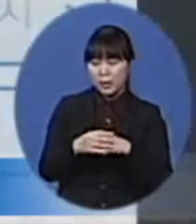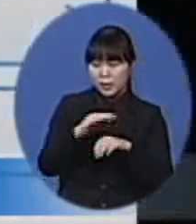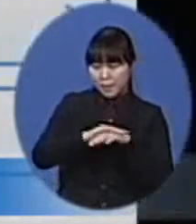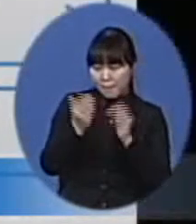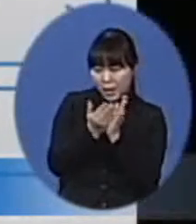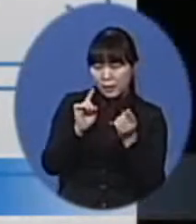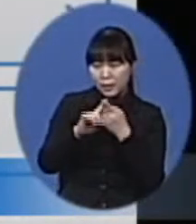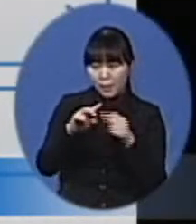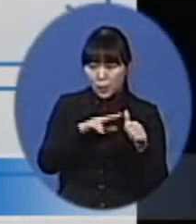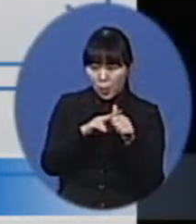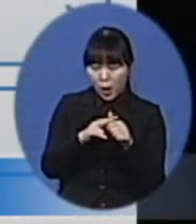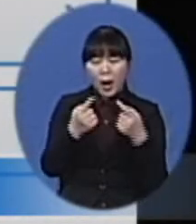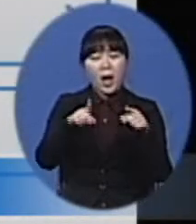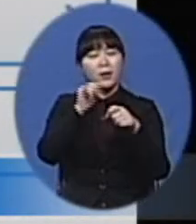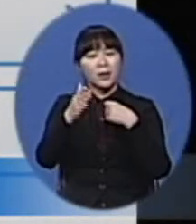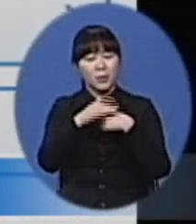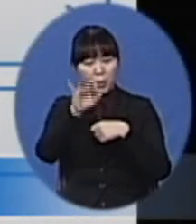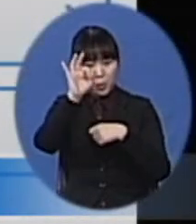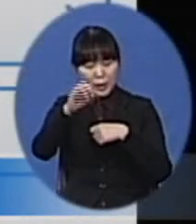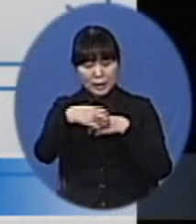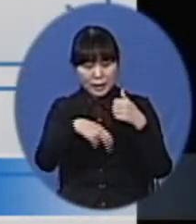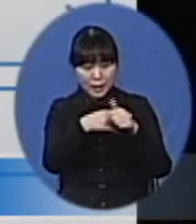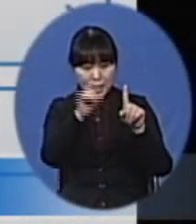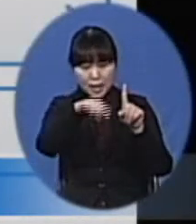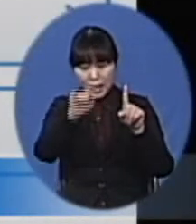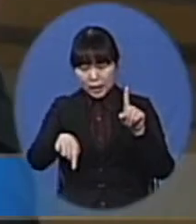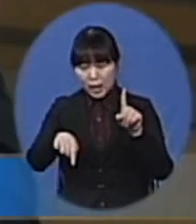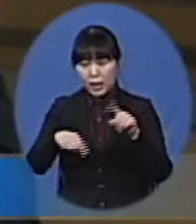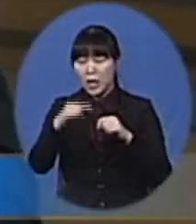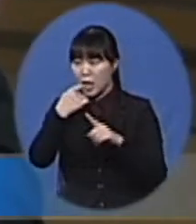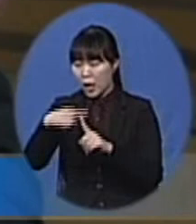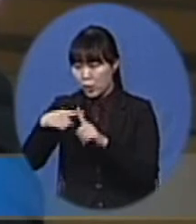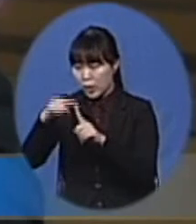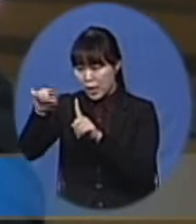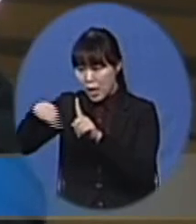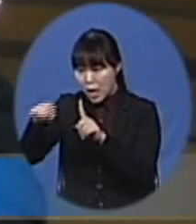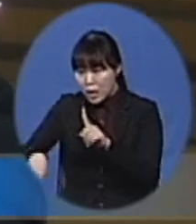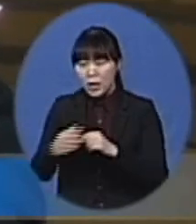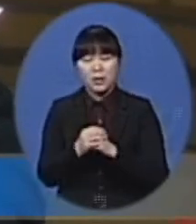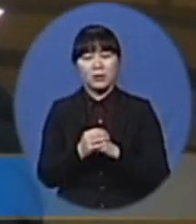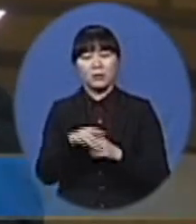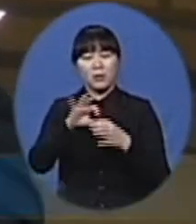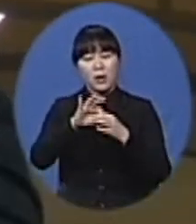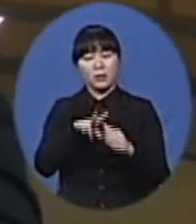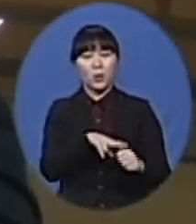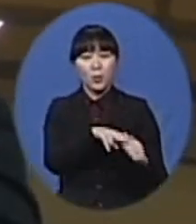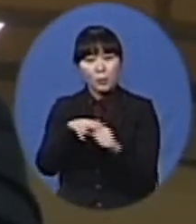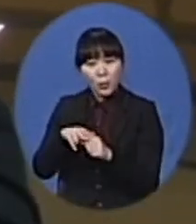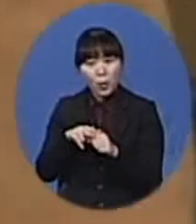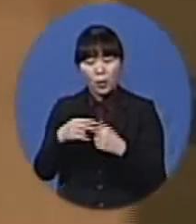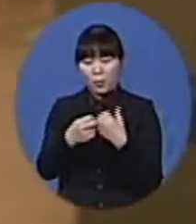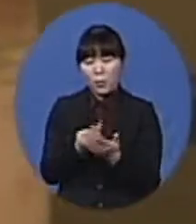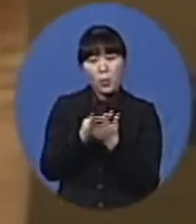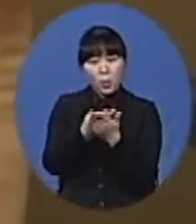평가도 함께 제공돼 이를 이용하면 의사 1인당, 간호사 1인당 환자 수 등 의료 인력에 대한 정보와 입원